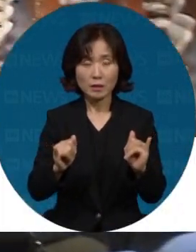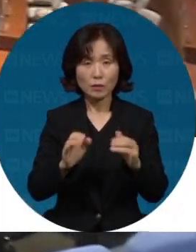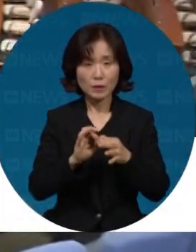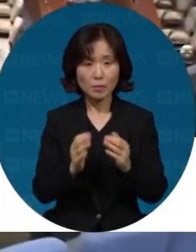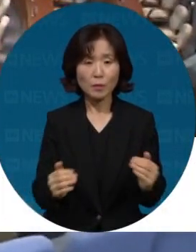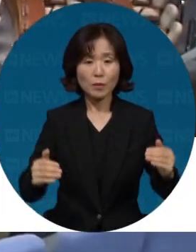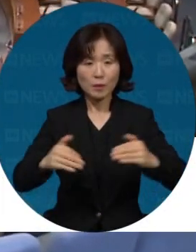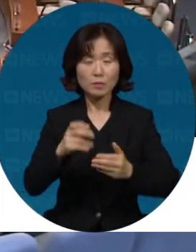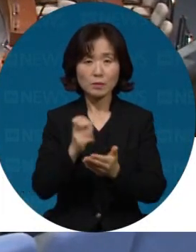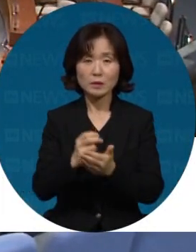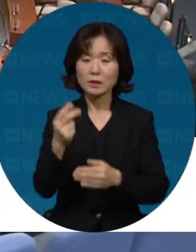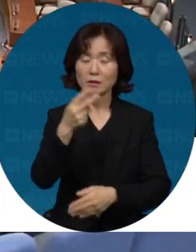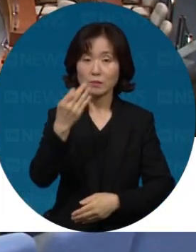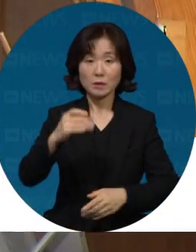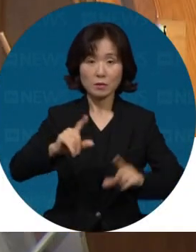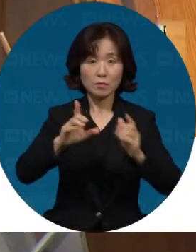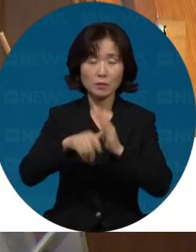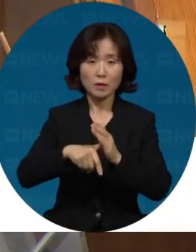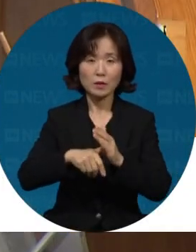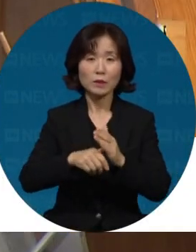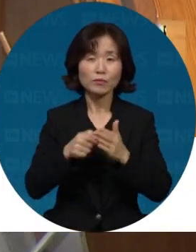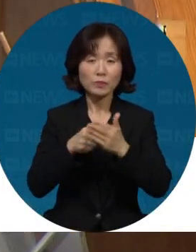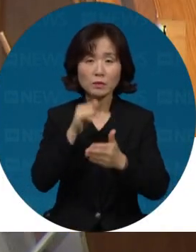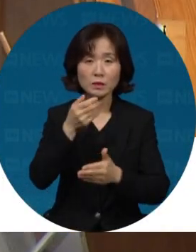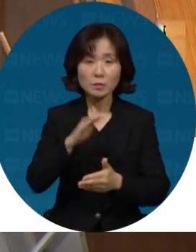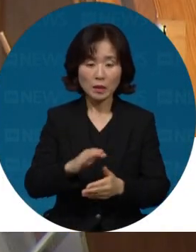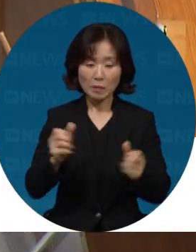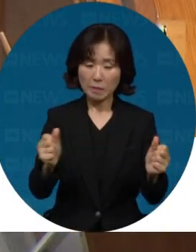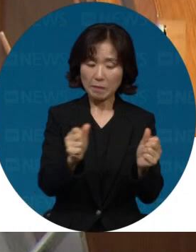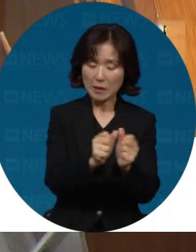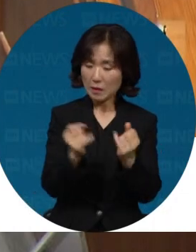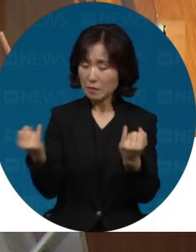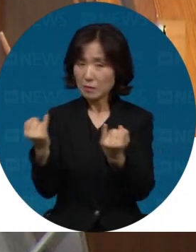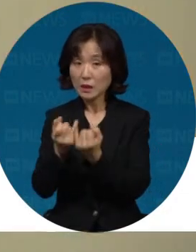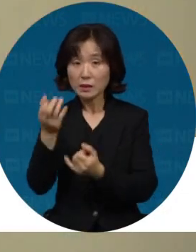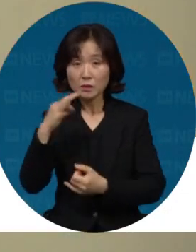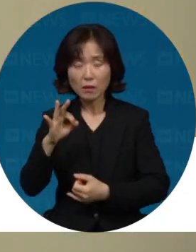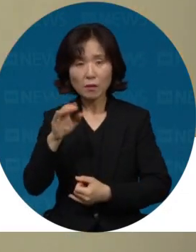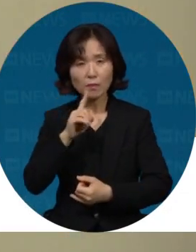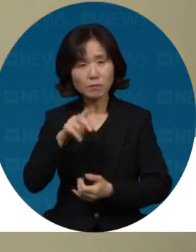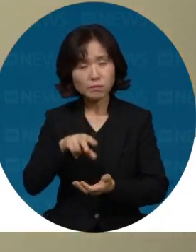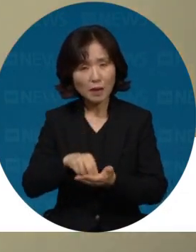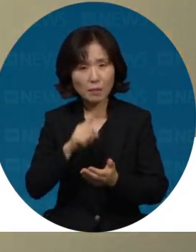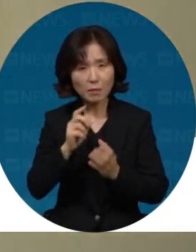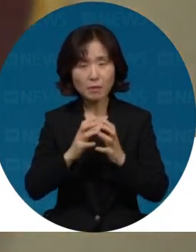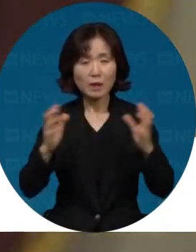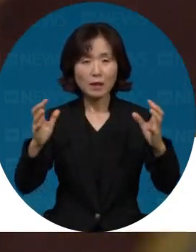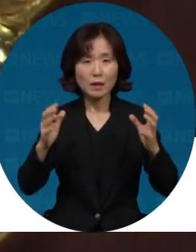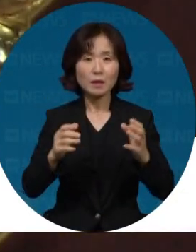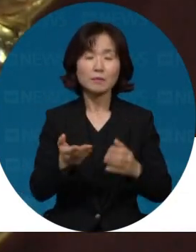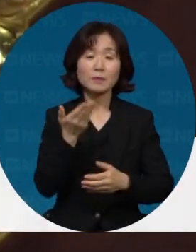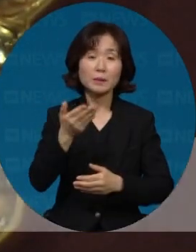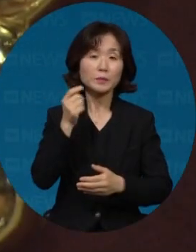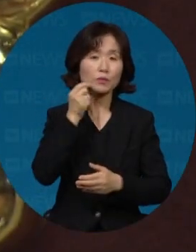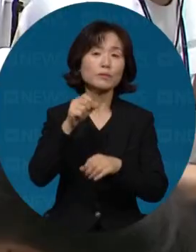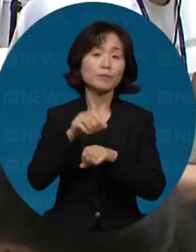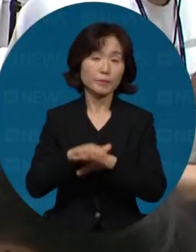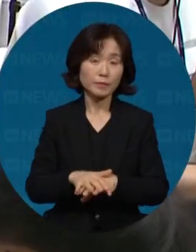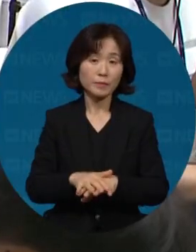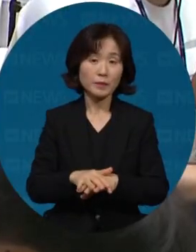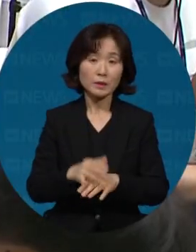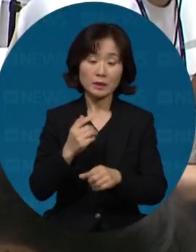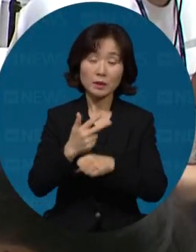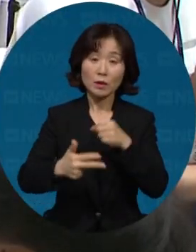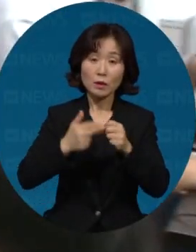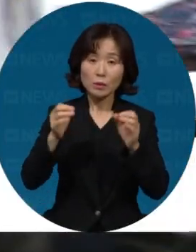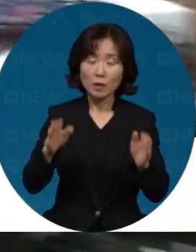지난 2014년에도 추진됐지만 동성혼을 인정한다는 논란에 휩싸이면서 발의조차 되지 못하고 철회됐습니다.